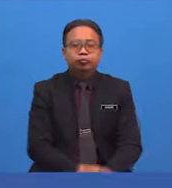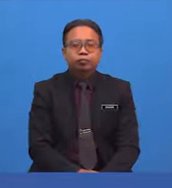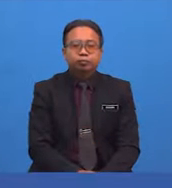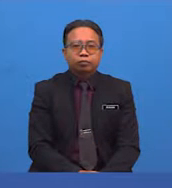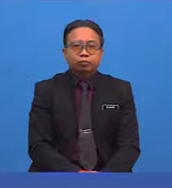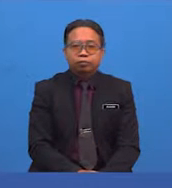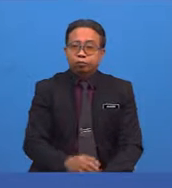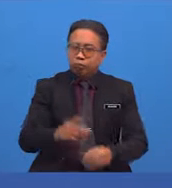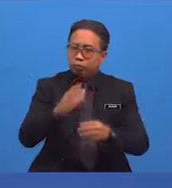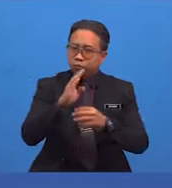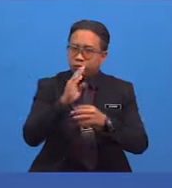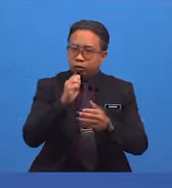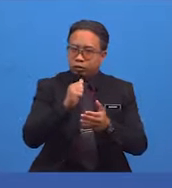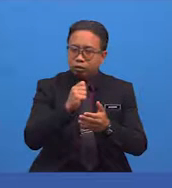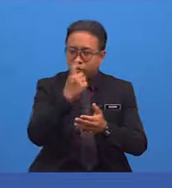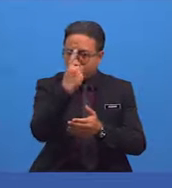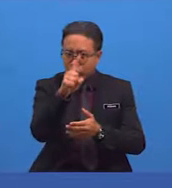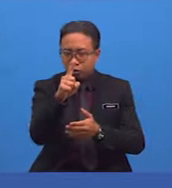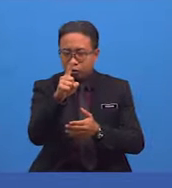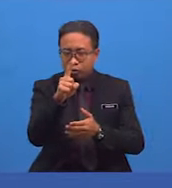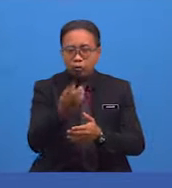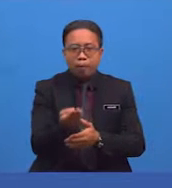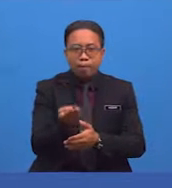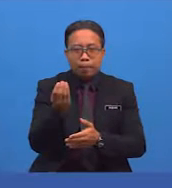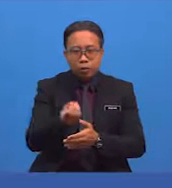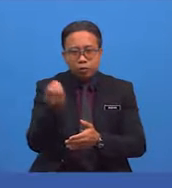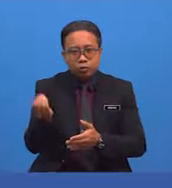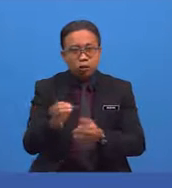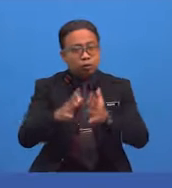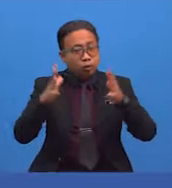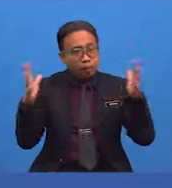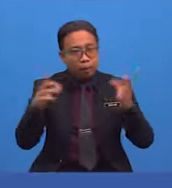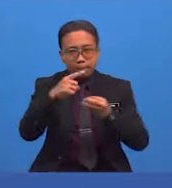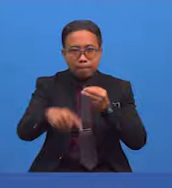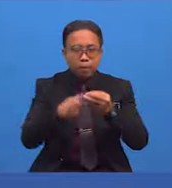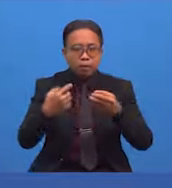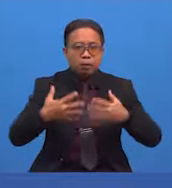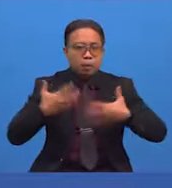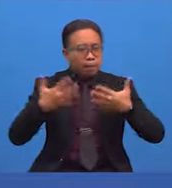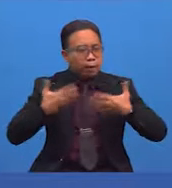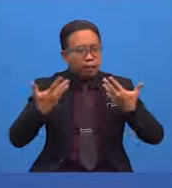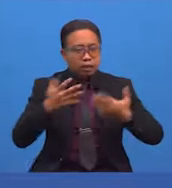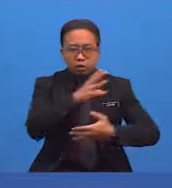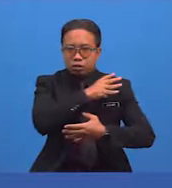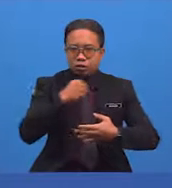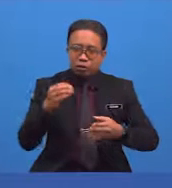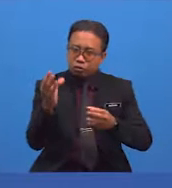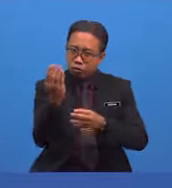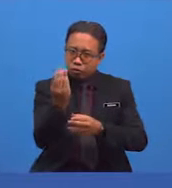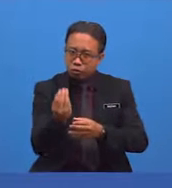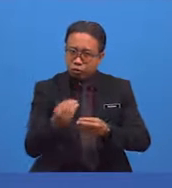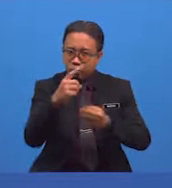ini membuktikan bahawa pepejal mengembang apabila dipanaskan dan mengecut